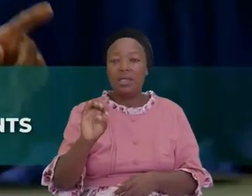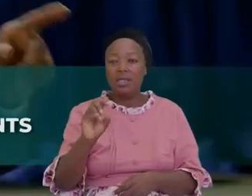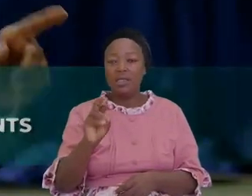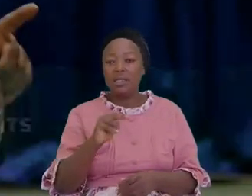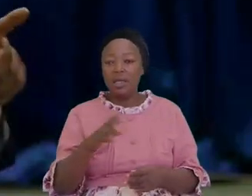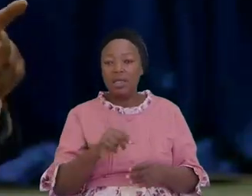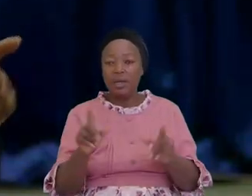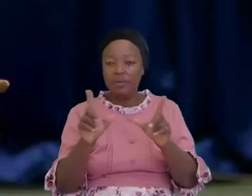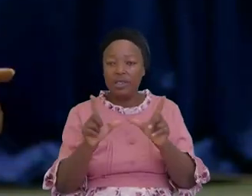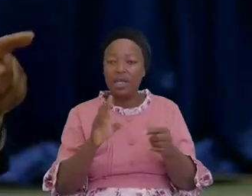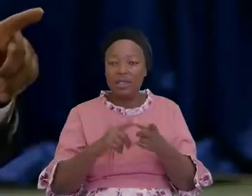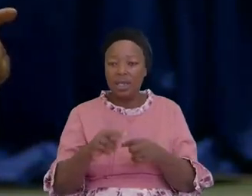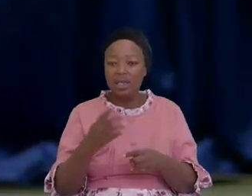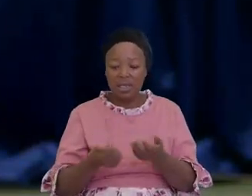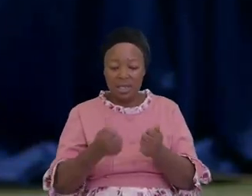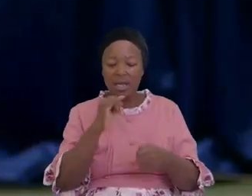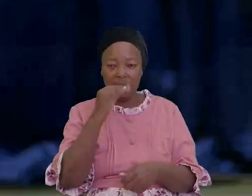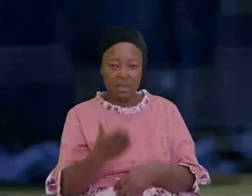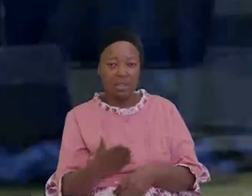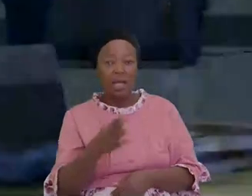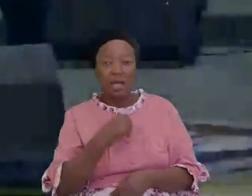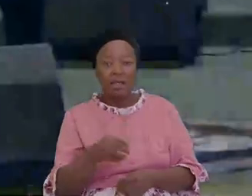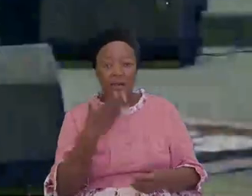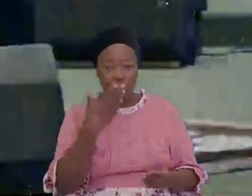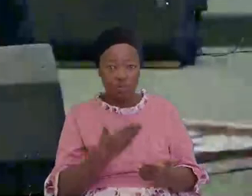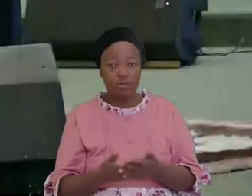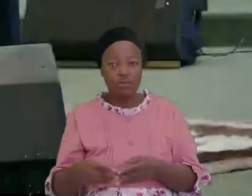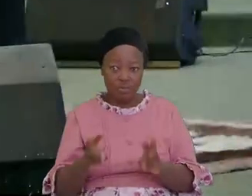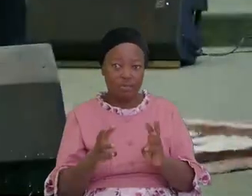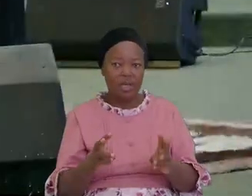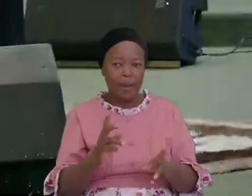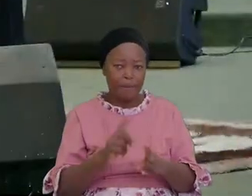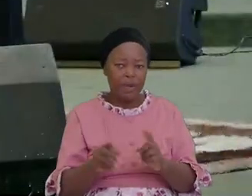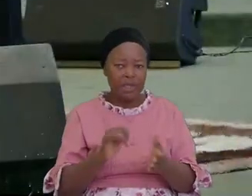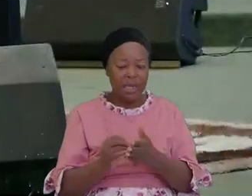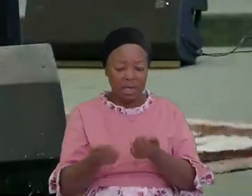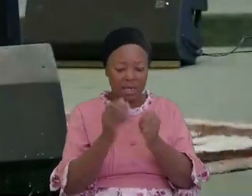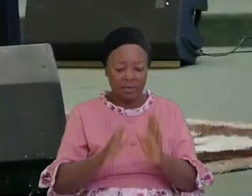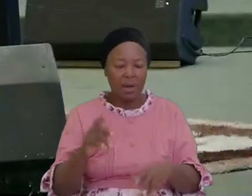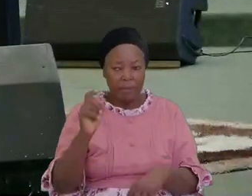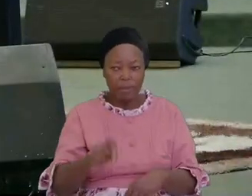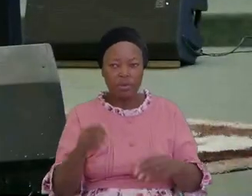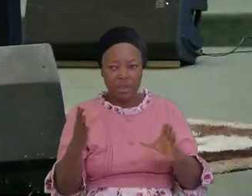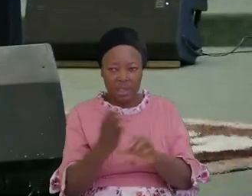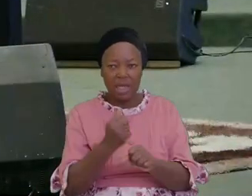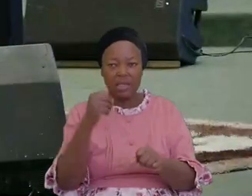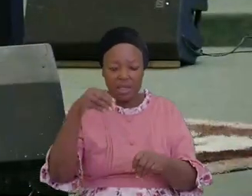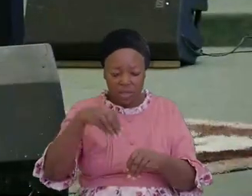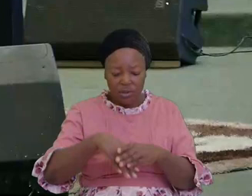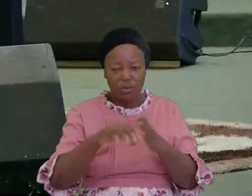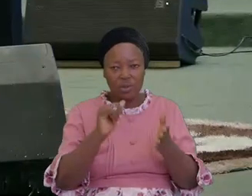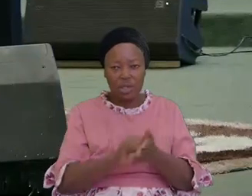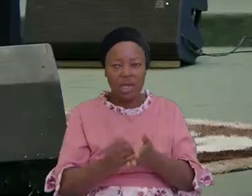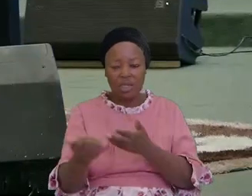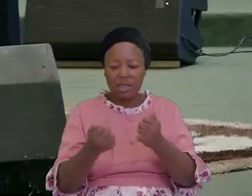est là. Et le véhicule est en bon état. Il doit rentrer dans le véhicule et